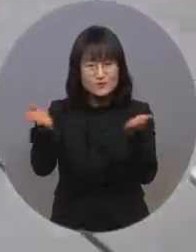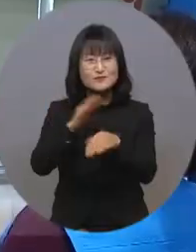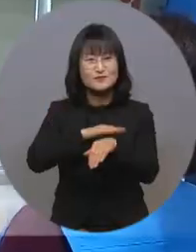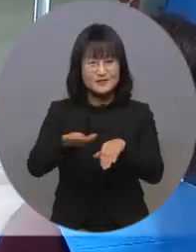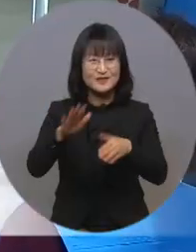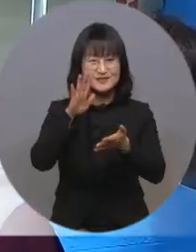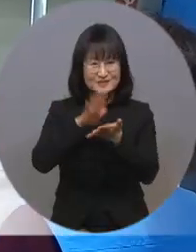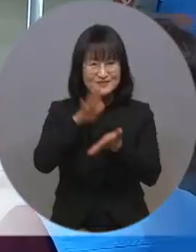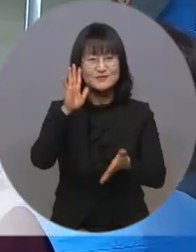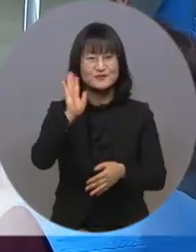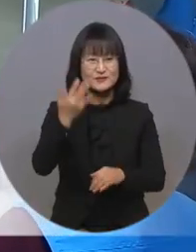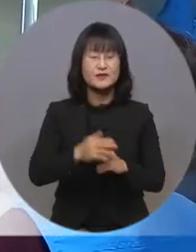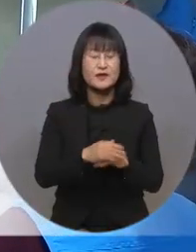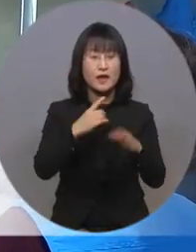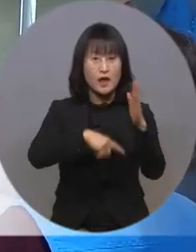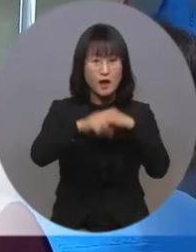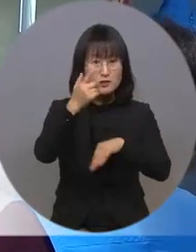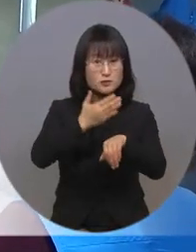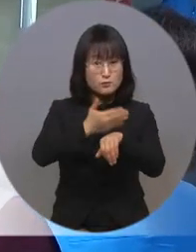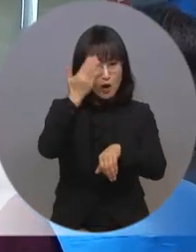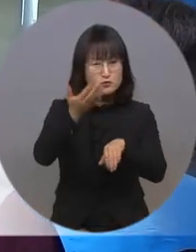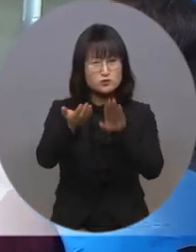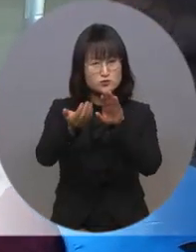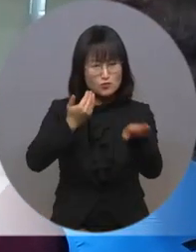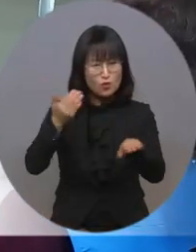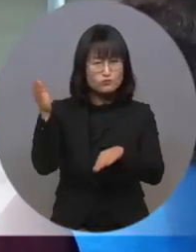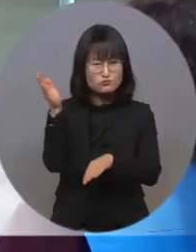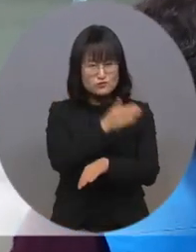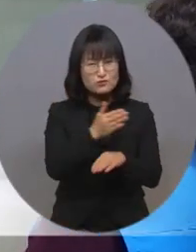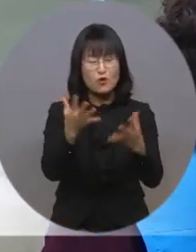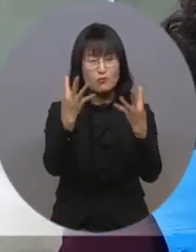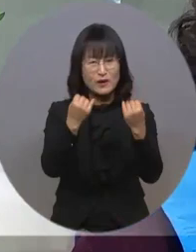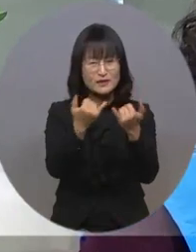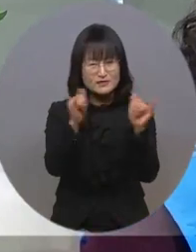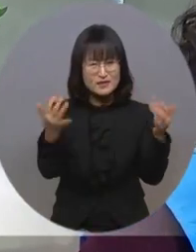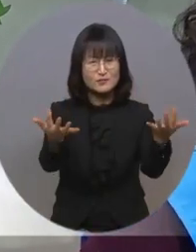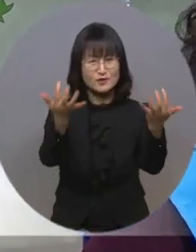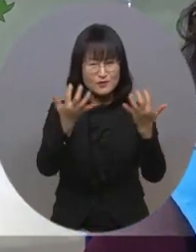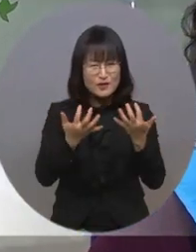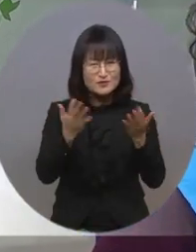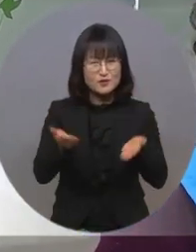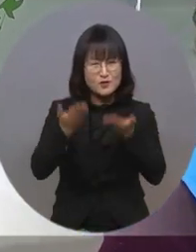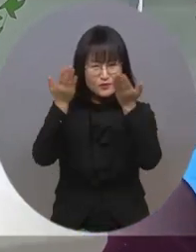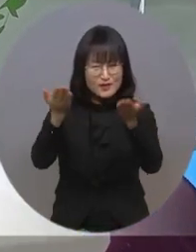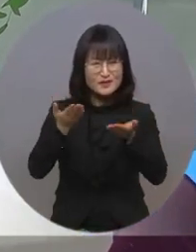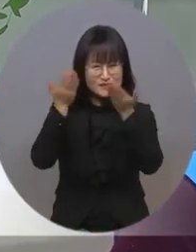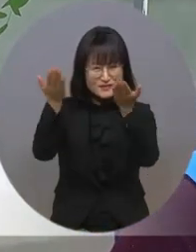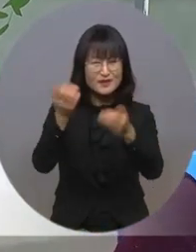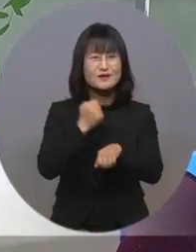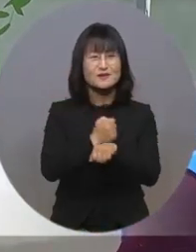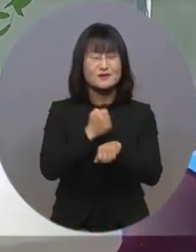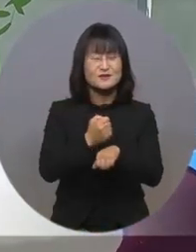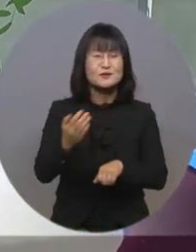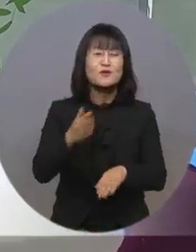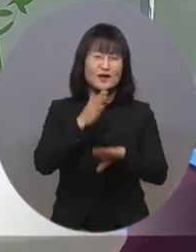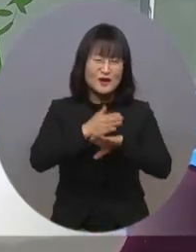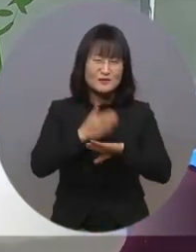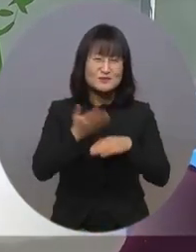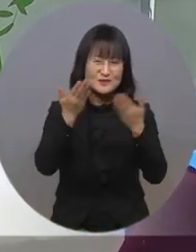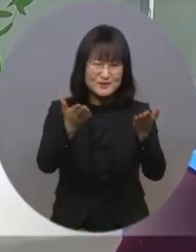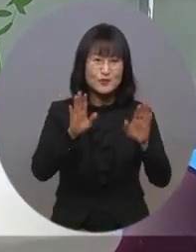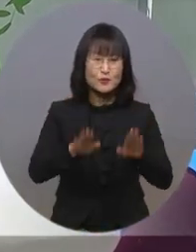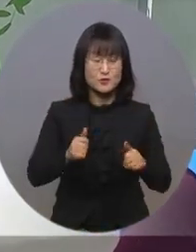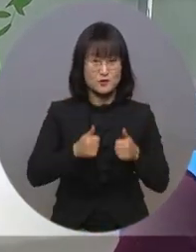넘쳐났습니다. 아침 9시 전부터 이렇게 많은 분들이 봉사하러 나와주셔서 제가 더 감사하네요. 오늘 정말